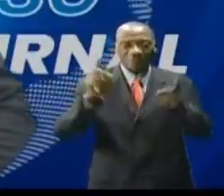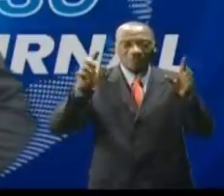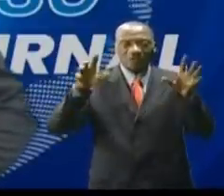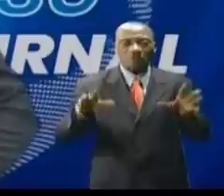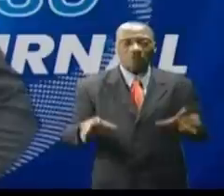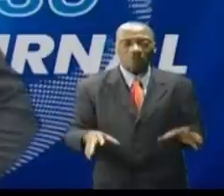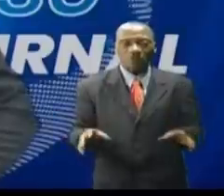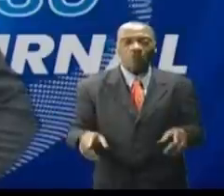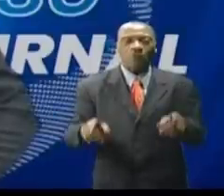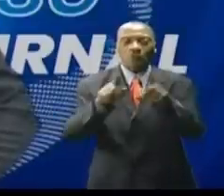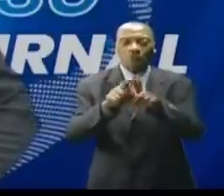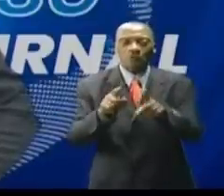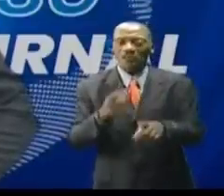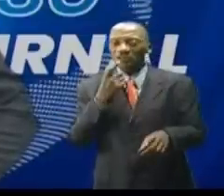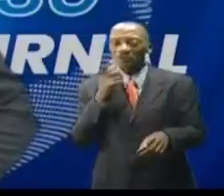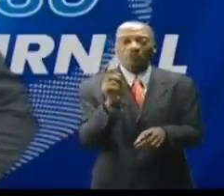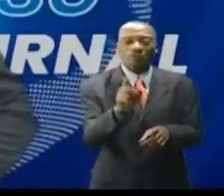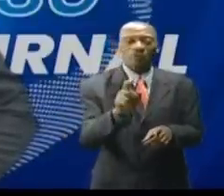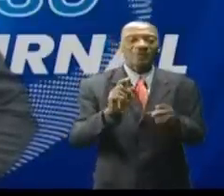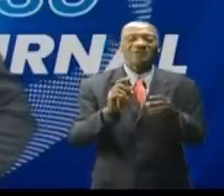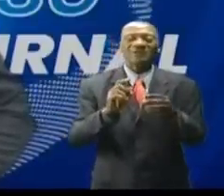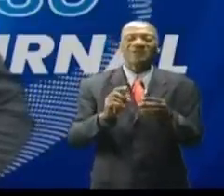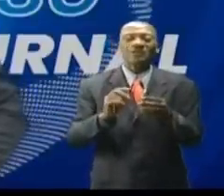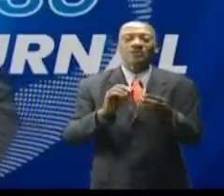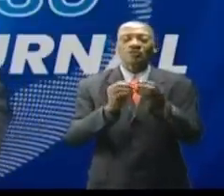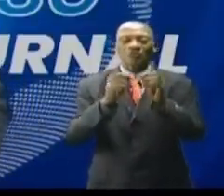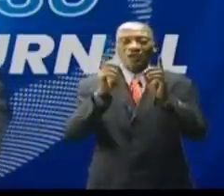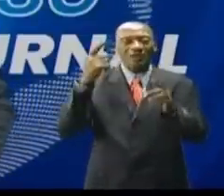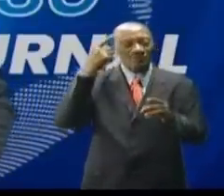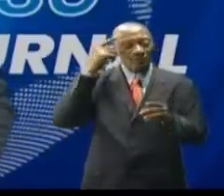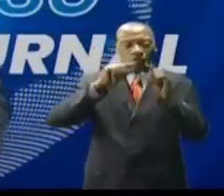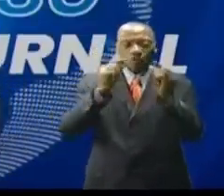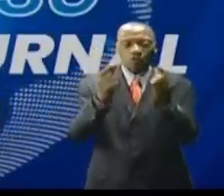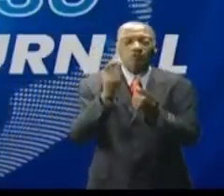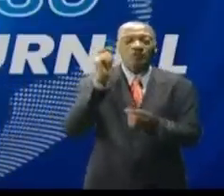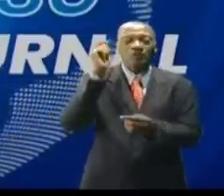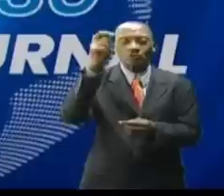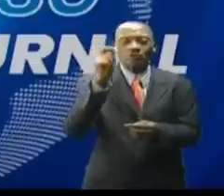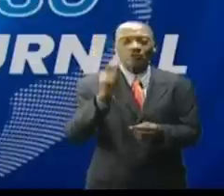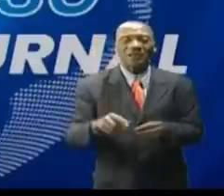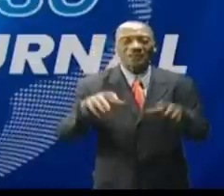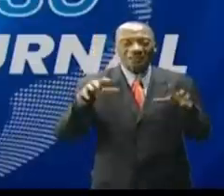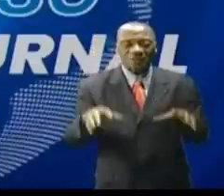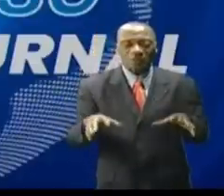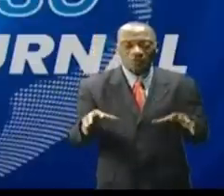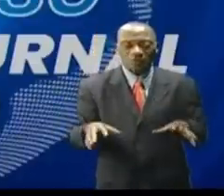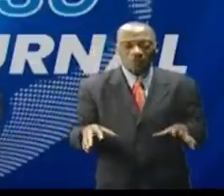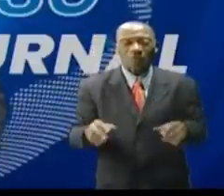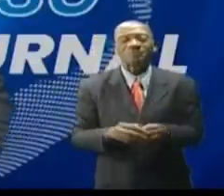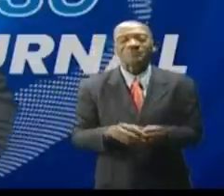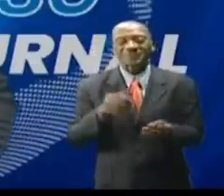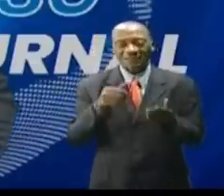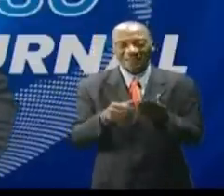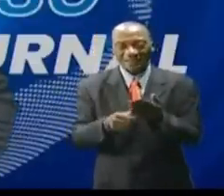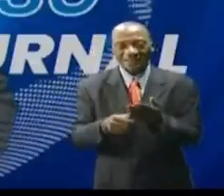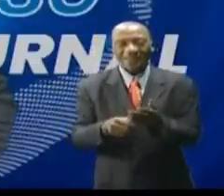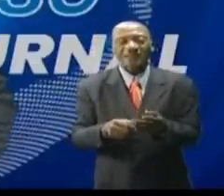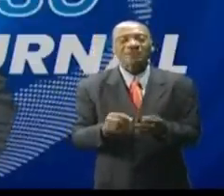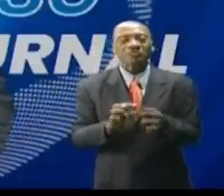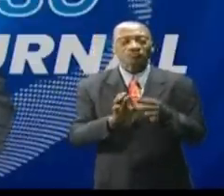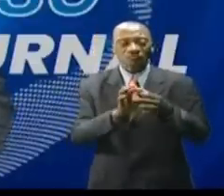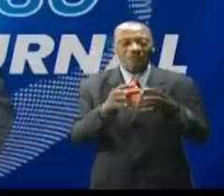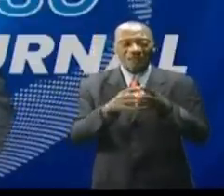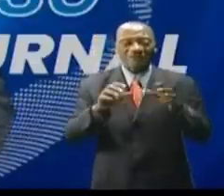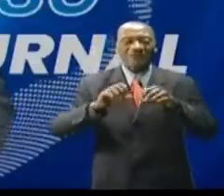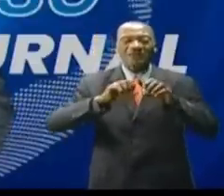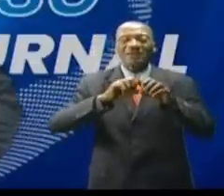du Congo et commandant suprême des forces armées de la République démocratique du Congo, FARDC, en rapport avec la situation sécuritaire à l'est